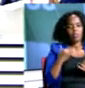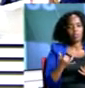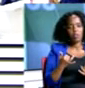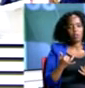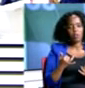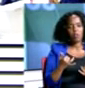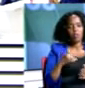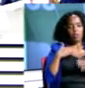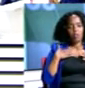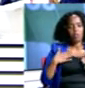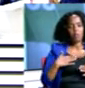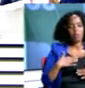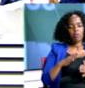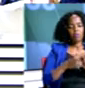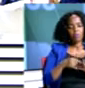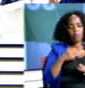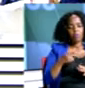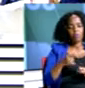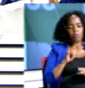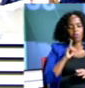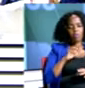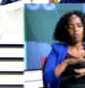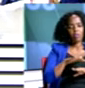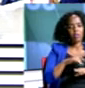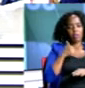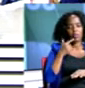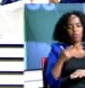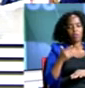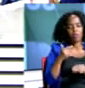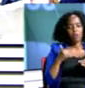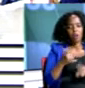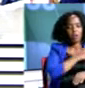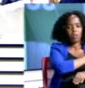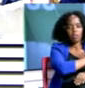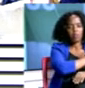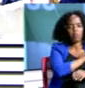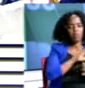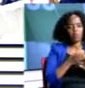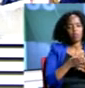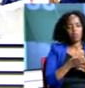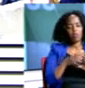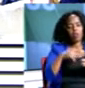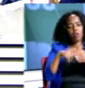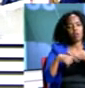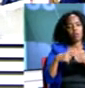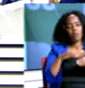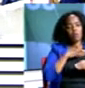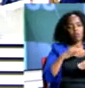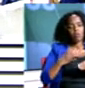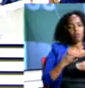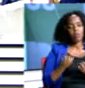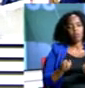amma qaamolee kamirraa maaltu eegamaa kan jedhu kana waa'ee hakimootas qaba. Hakimoonni keenya kan naannoo keenyaa